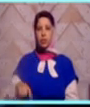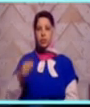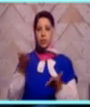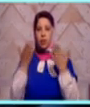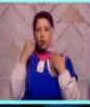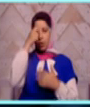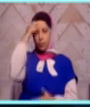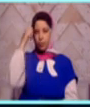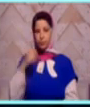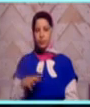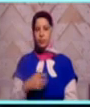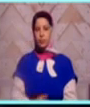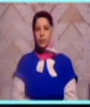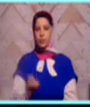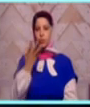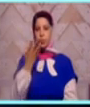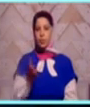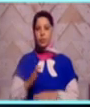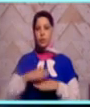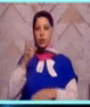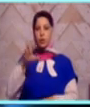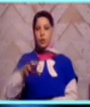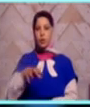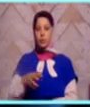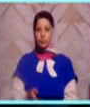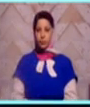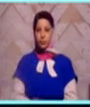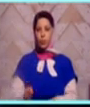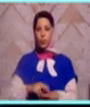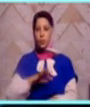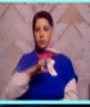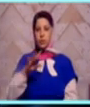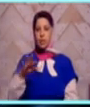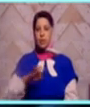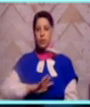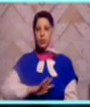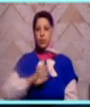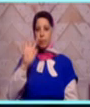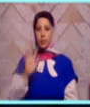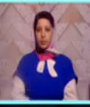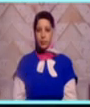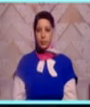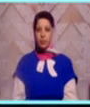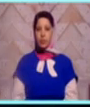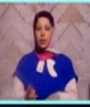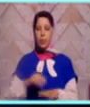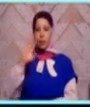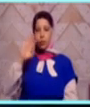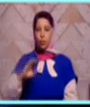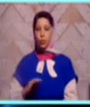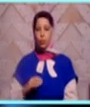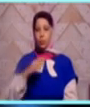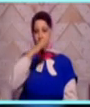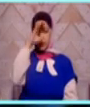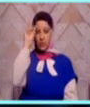الرطبه فتره النهار على القاهره الكبرى والوجه البحري والسواحل الشماليه وكمان المناطق الجنوبيه شمال وجنوب الصعيد